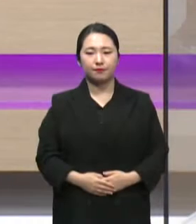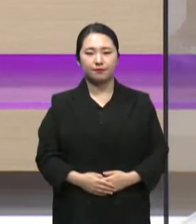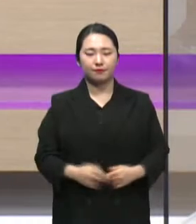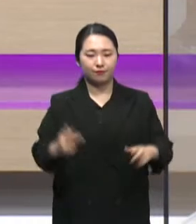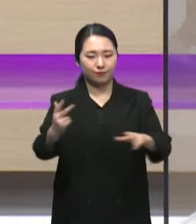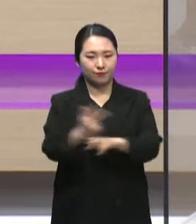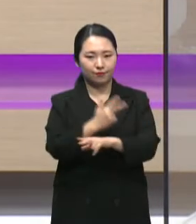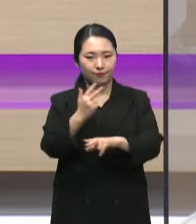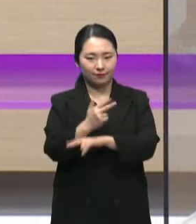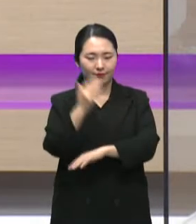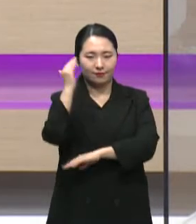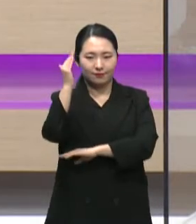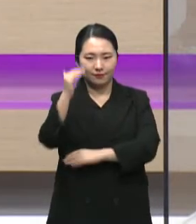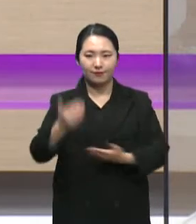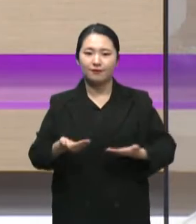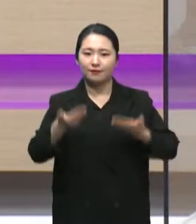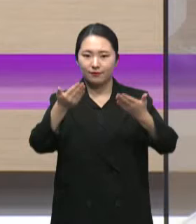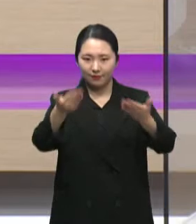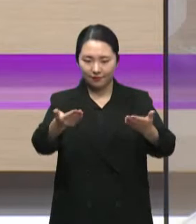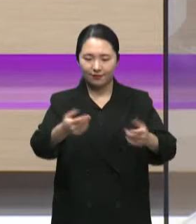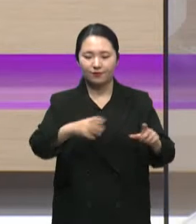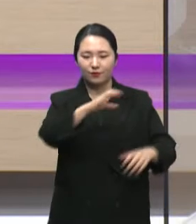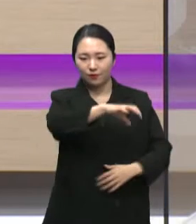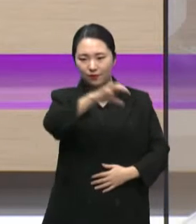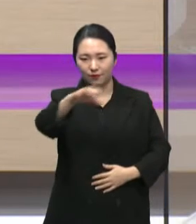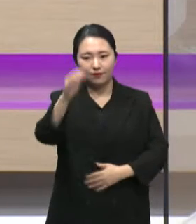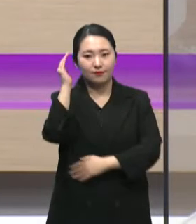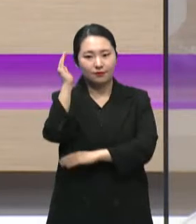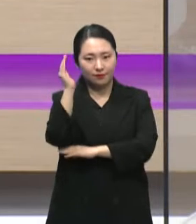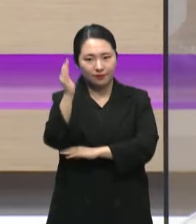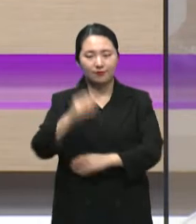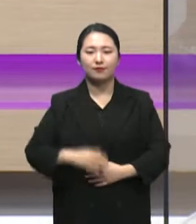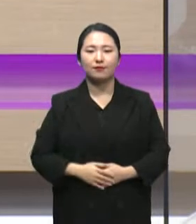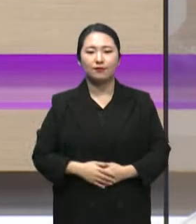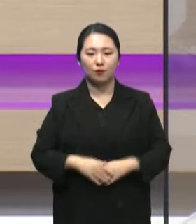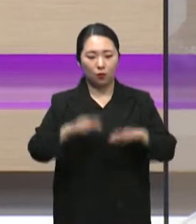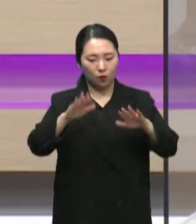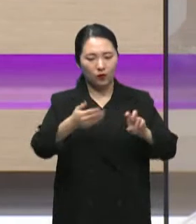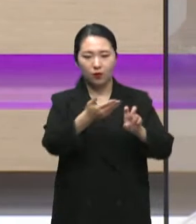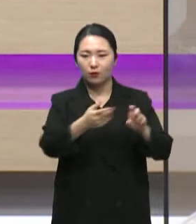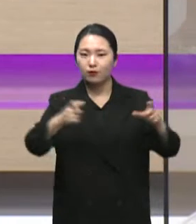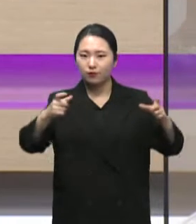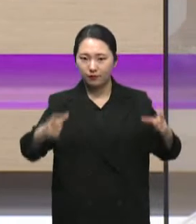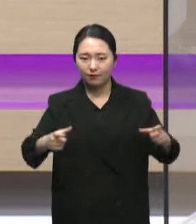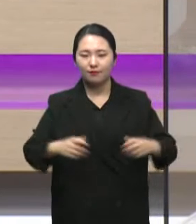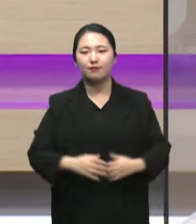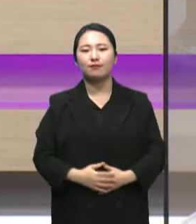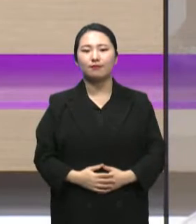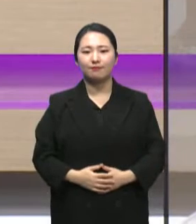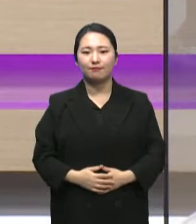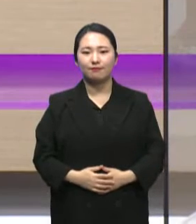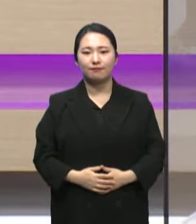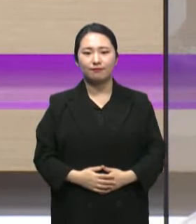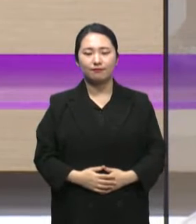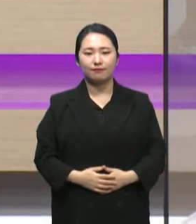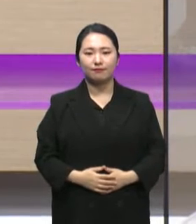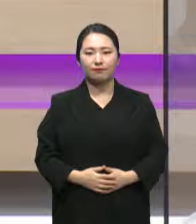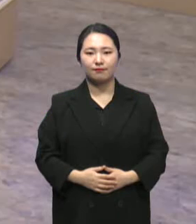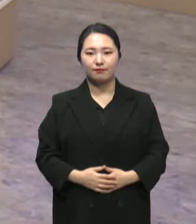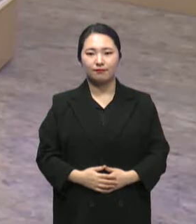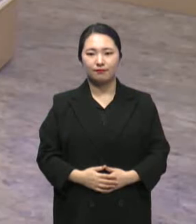한 주간 있었던 지역 소식을 전해드리는 우리동네 소실됩니다 오늘의 미 출구 소식 들어보겠습니다 이 출국일 민교 주무관